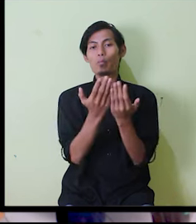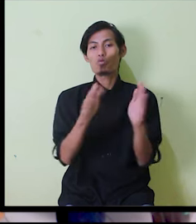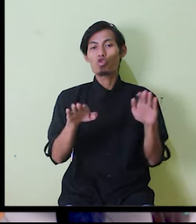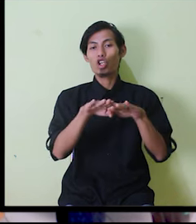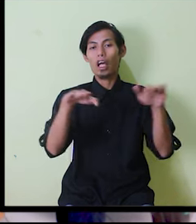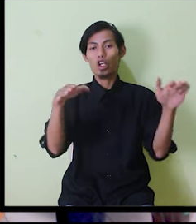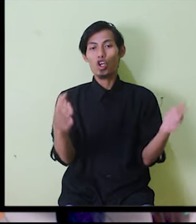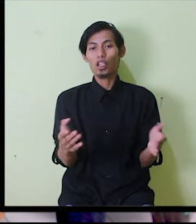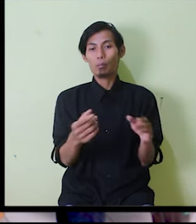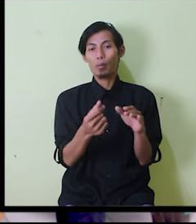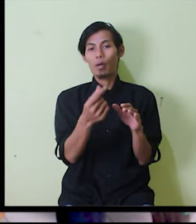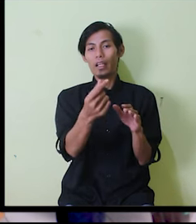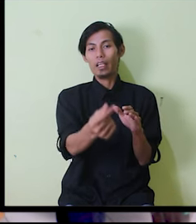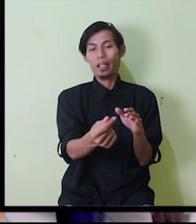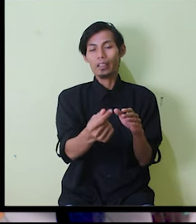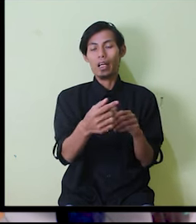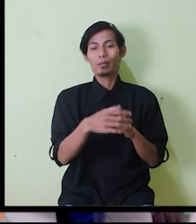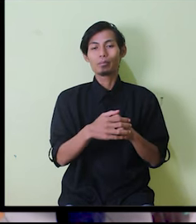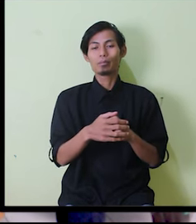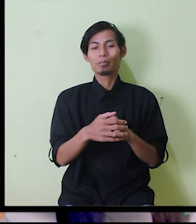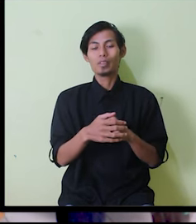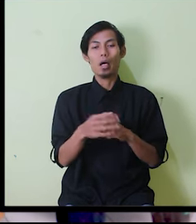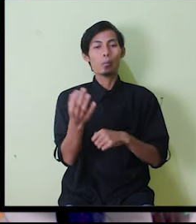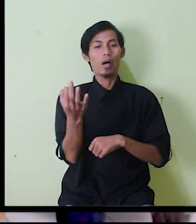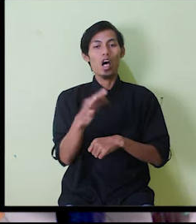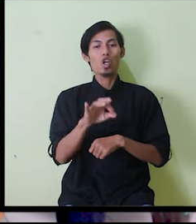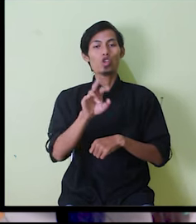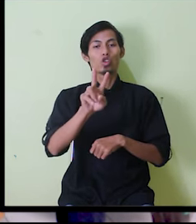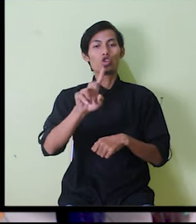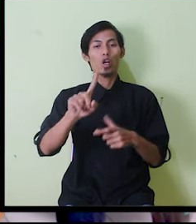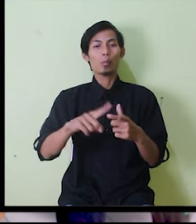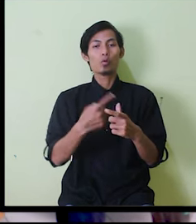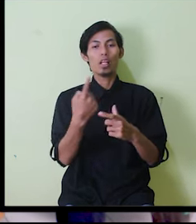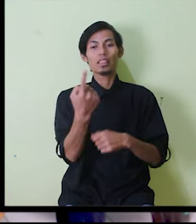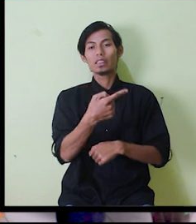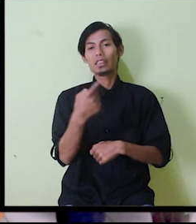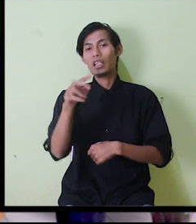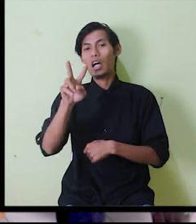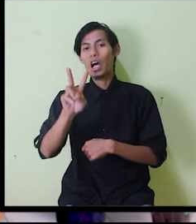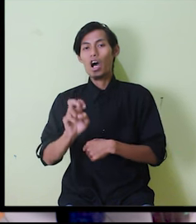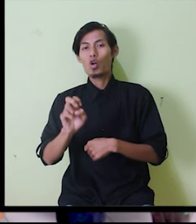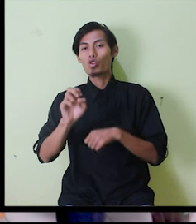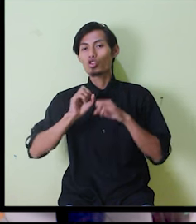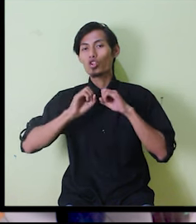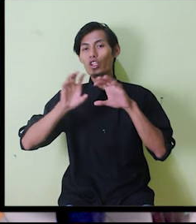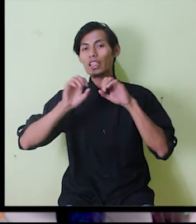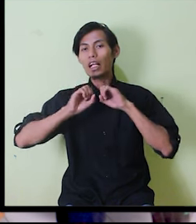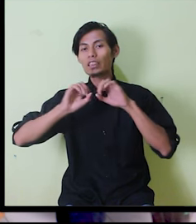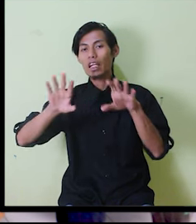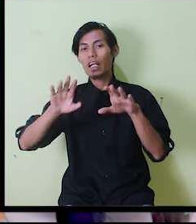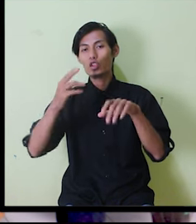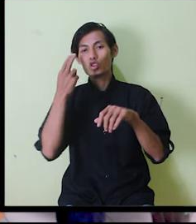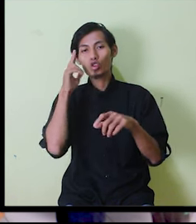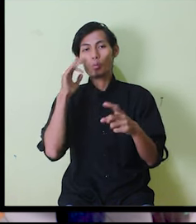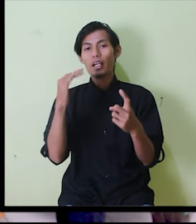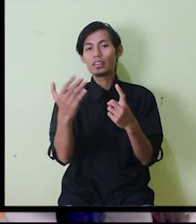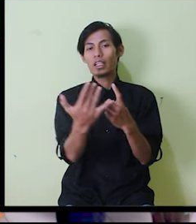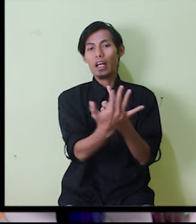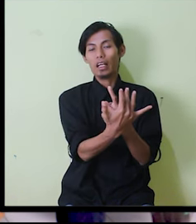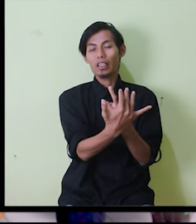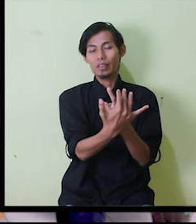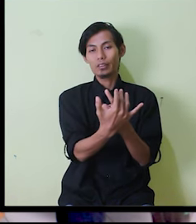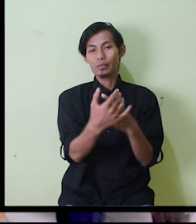karena baru launching dua sekitar du bulan ini ya kita perlu mensosialisasikan lagi pengenalan lagi pada masyarakat bahwa